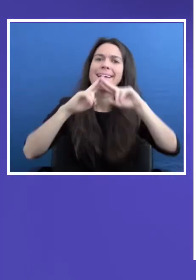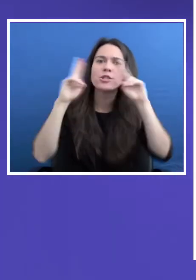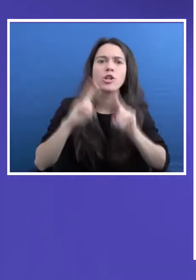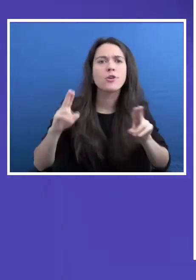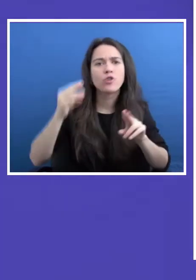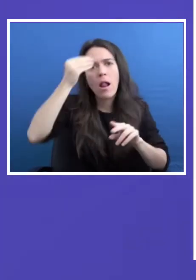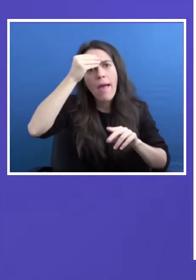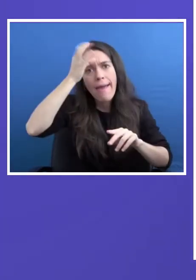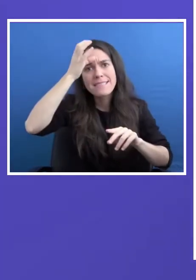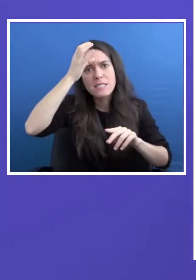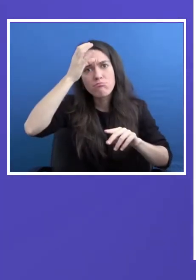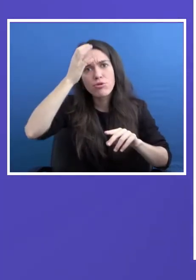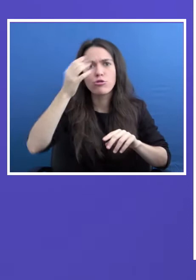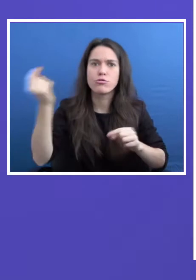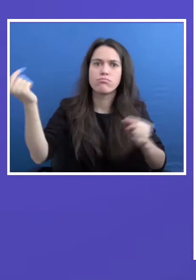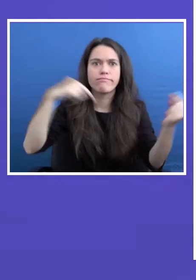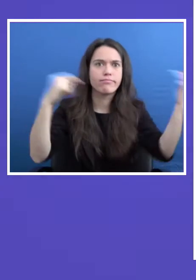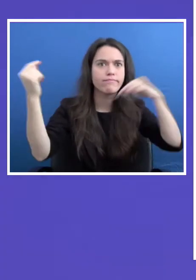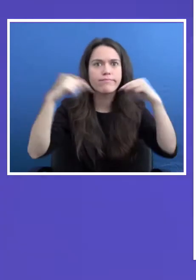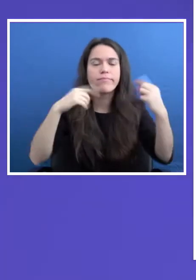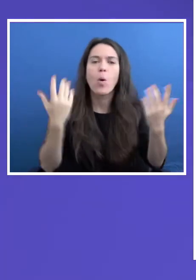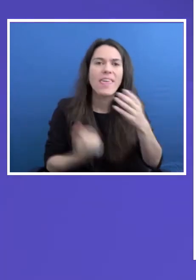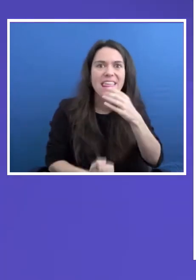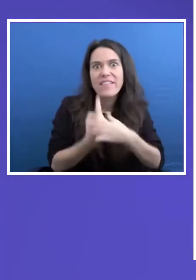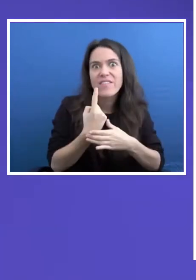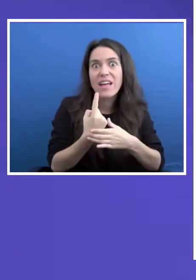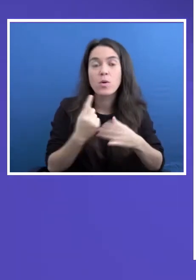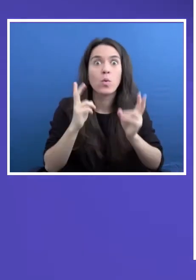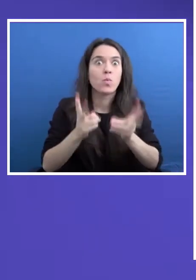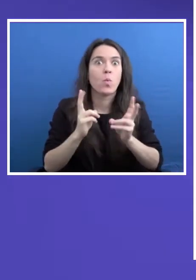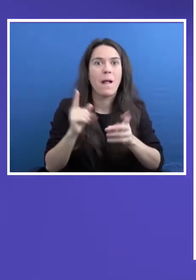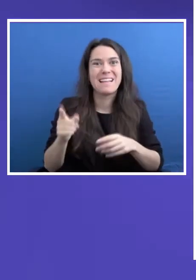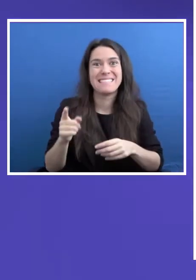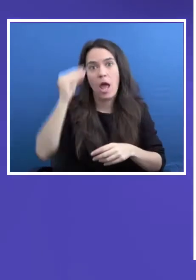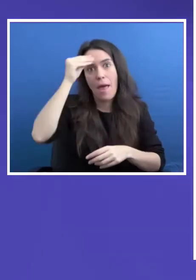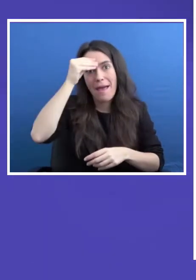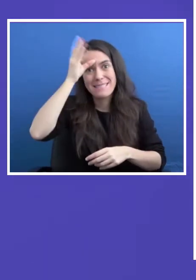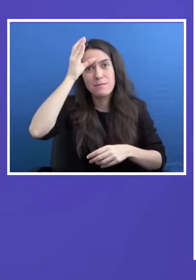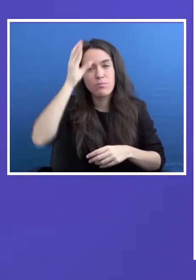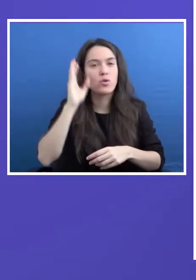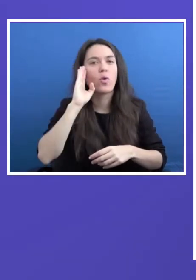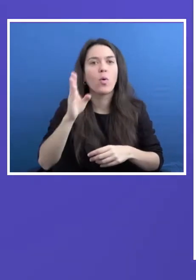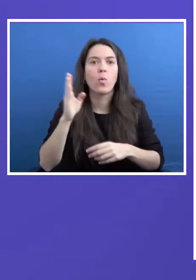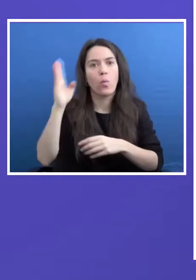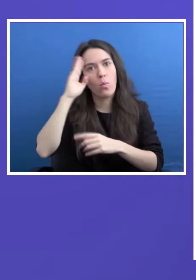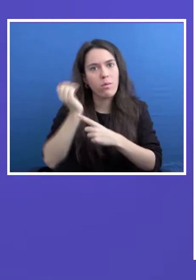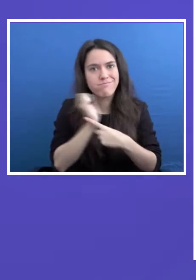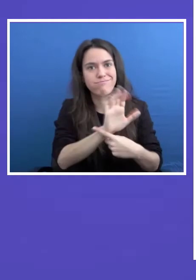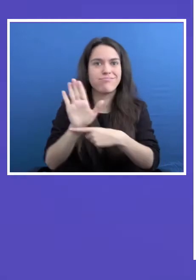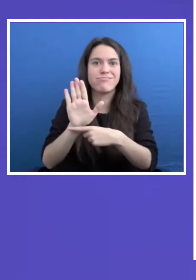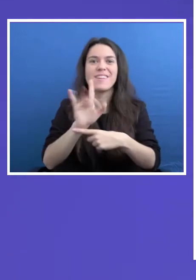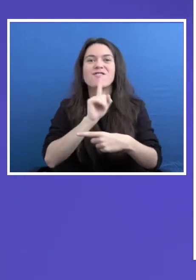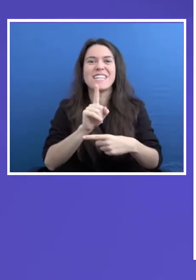احنا نروح عند الدول الاخرى والدول الاخرى يبقى في صحفيين واعلاميين يجوا لمصر، تبادل الزيارات دي مهمه جدا ان هم